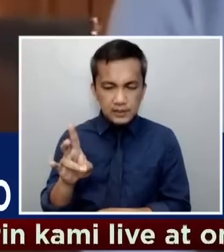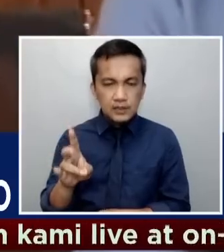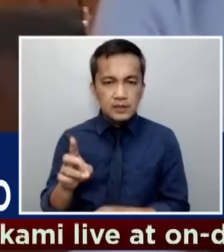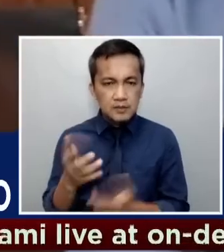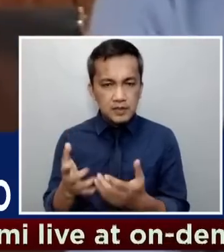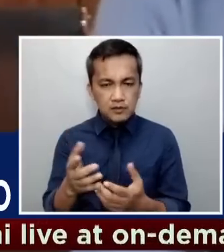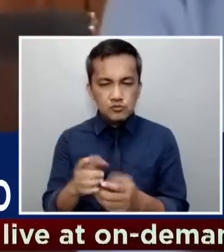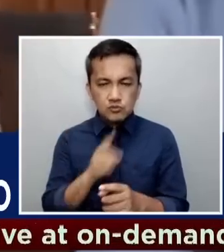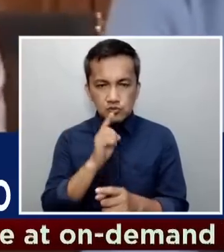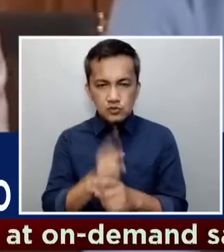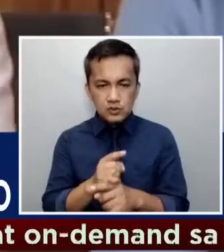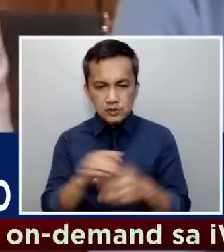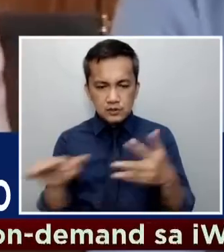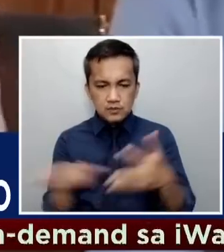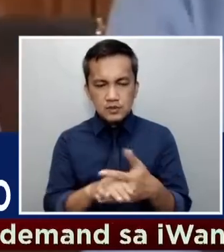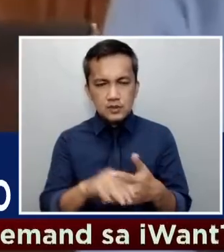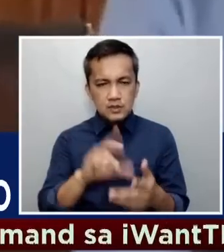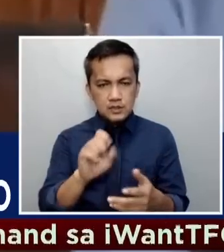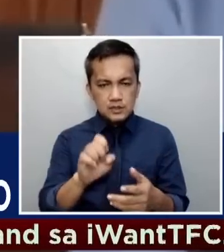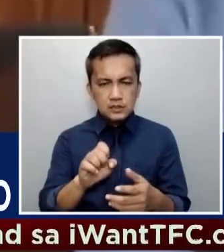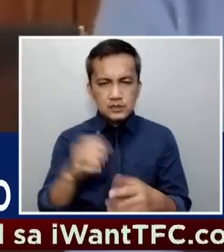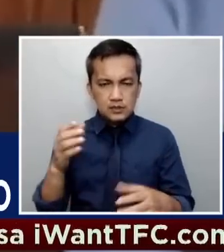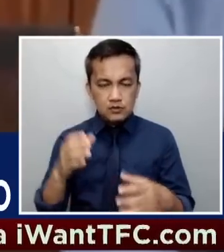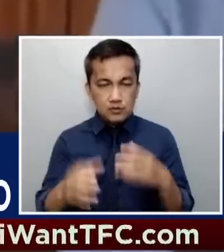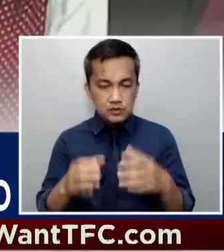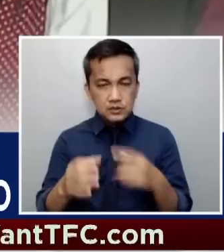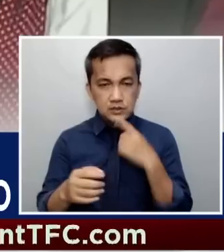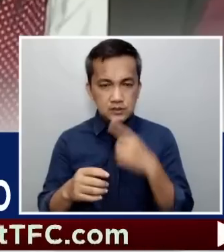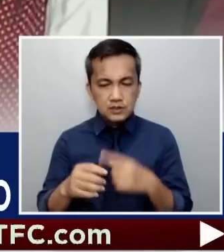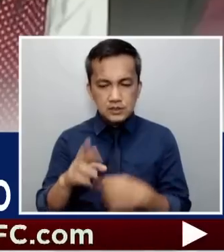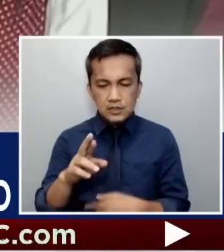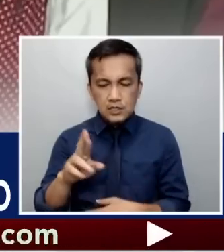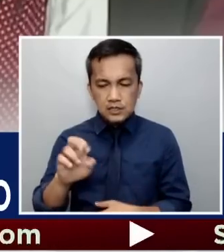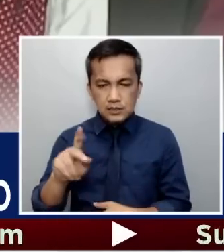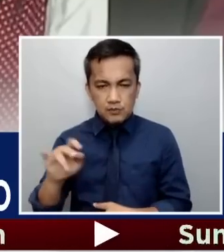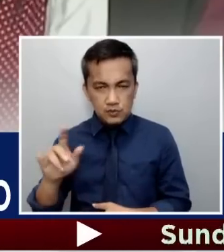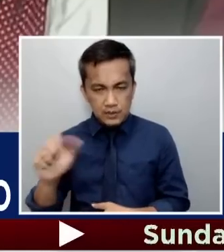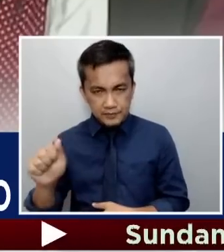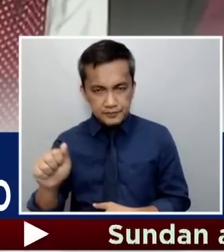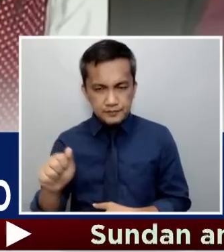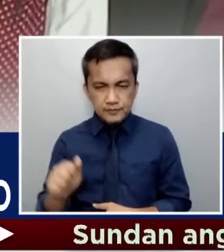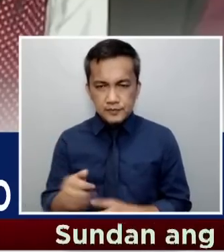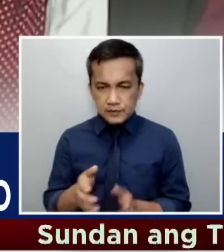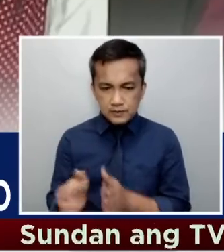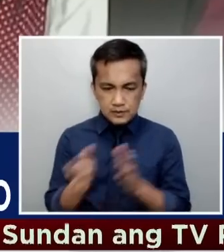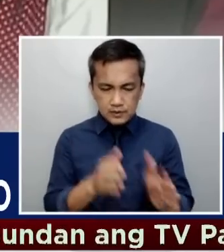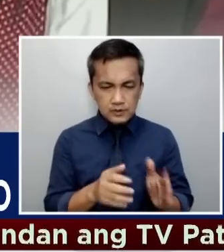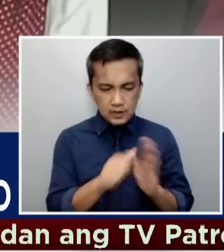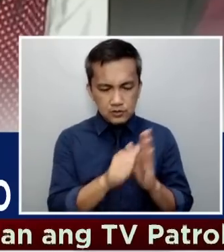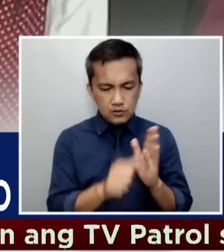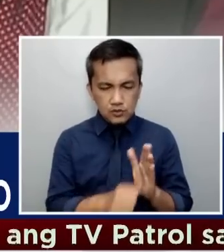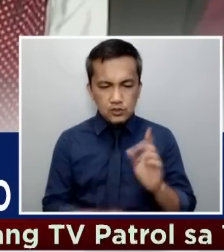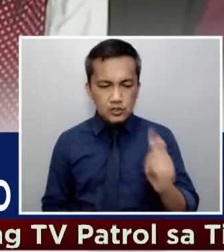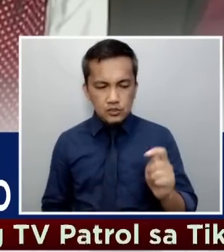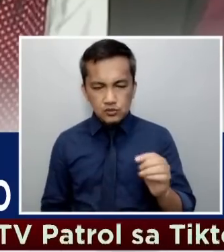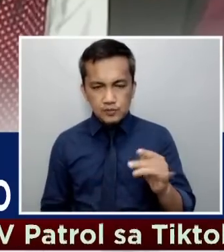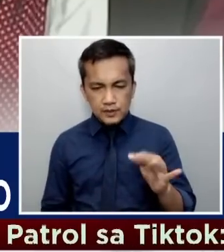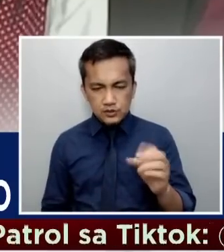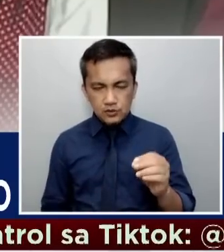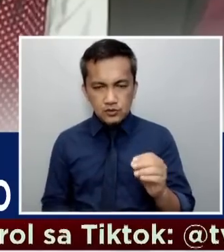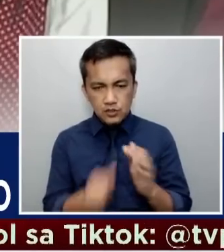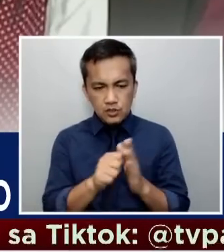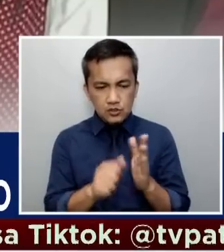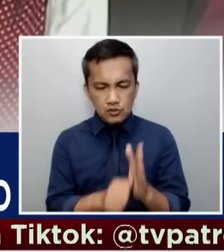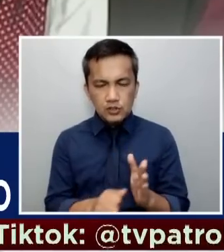siyang sasampahan ng kaso sa korte ayon kay Remulla. Sa isang pahayag, sinabi ni Attorney Ferdinand Tupaso, abogado ni Teves,